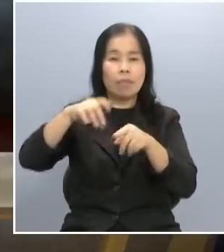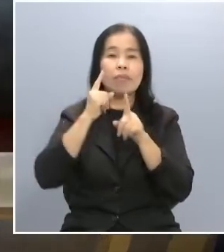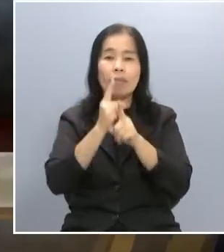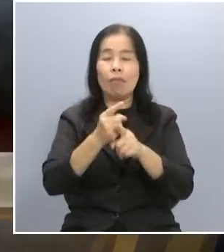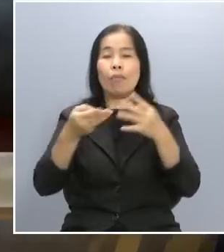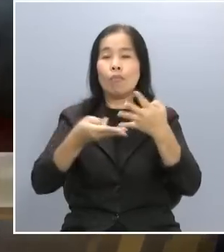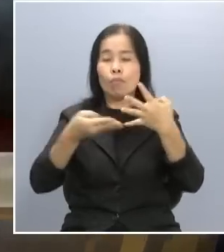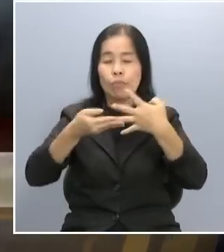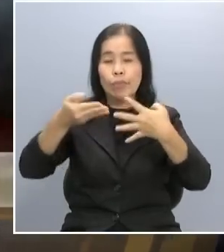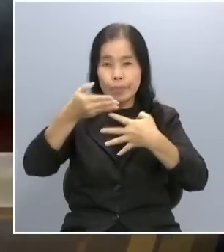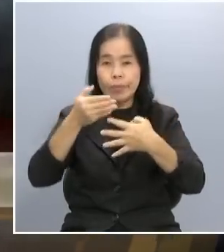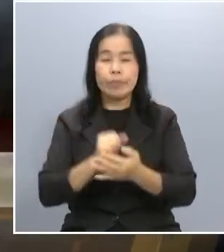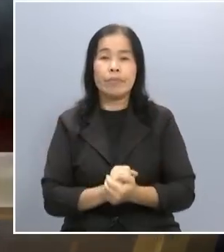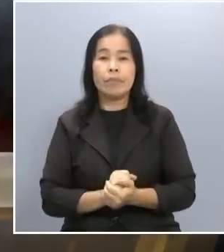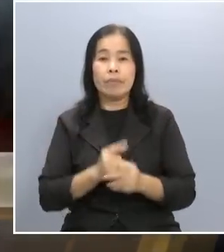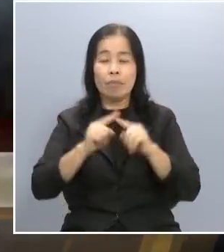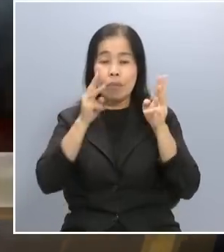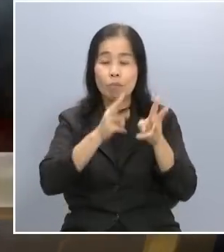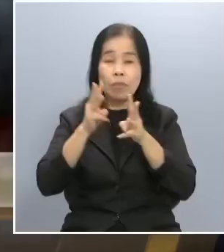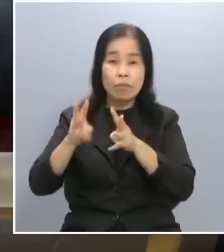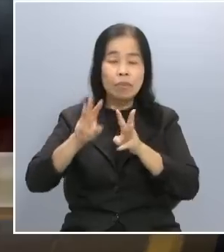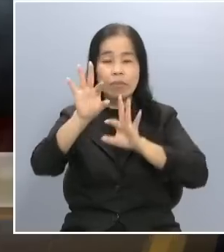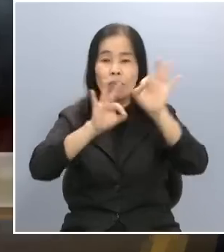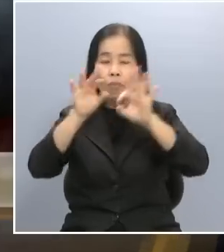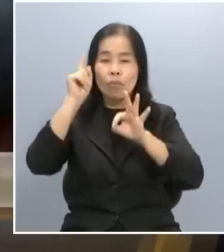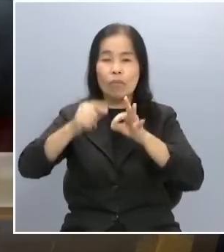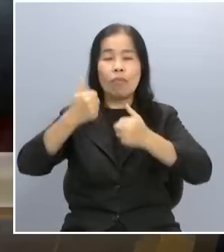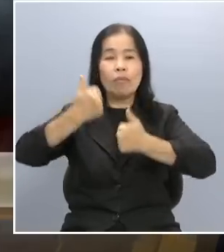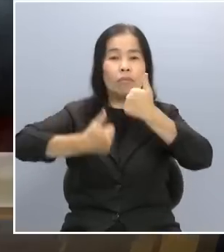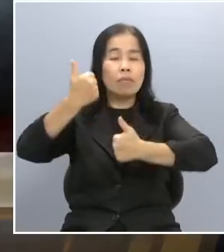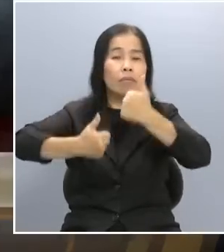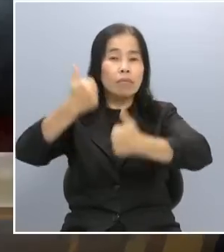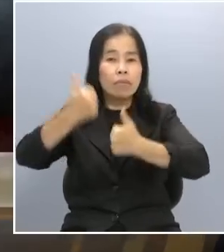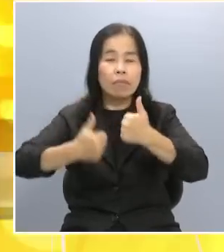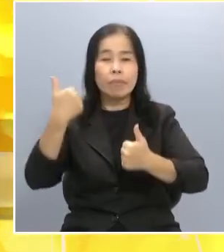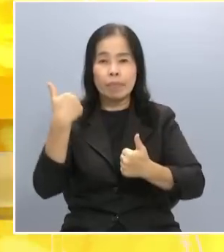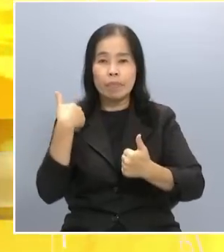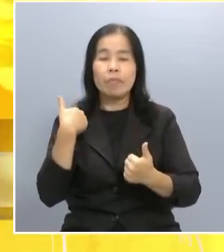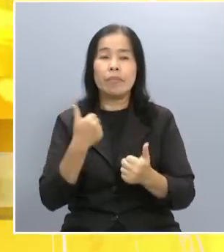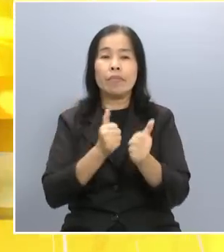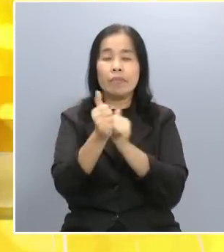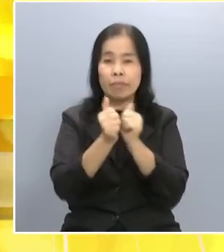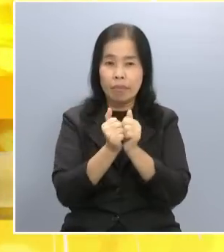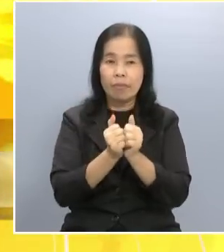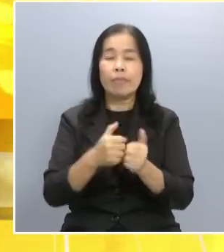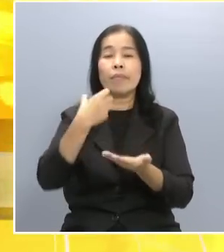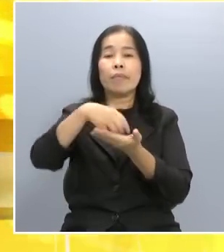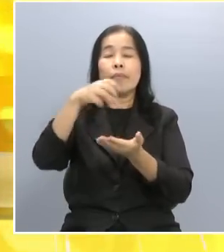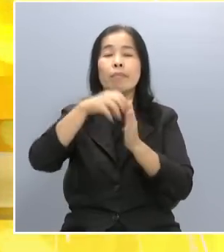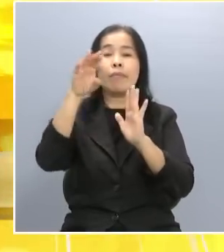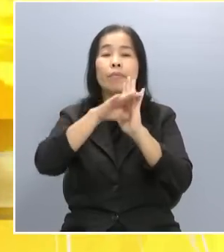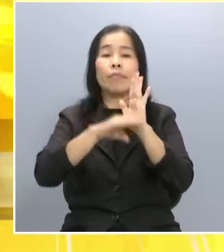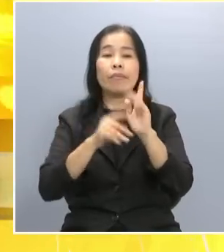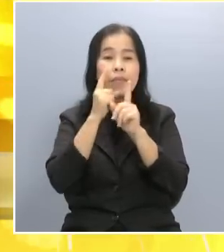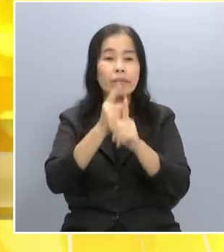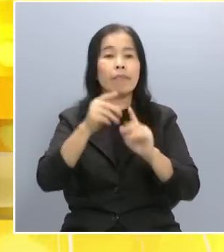การขณะที่การคัดเลือกก็ได้ด้วยการแข่งขันไล่เรียงกระบวนการนี่เป็นการอธิบายตามหลักการเนี่ยครับท่าน